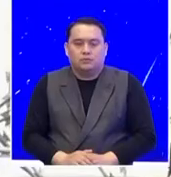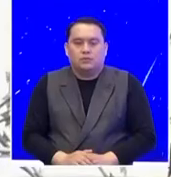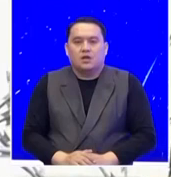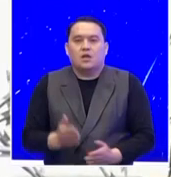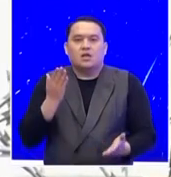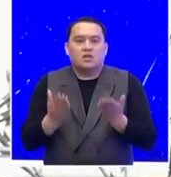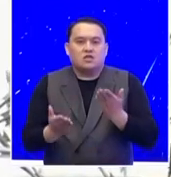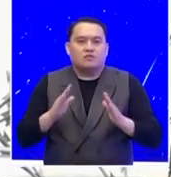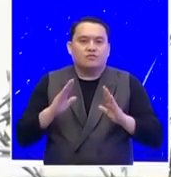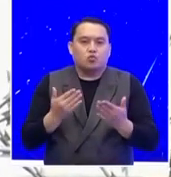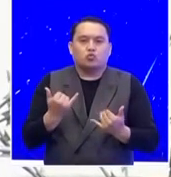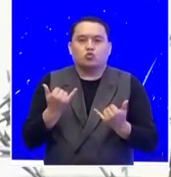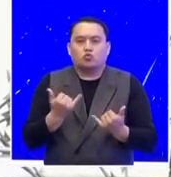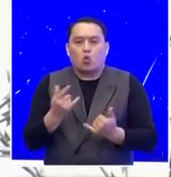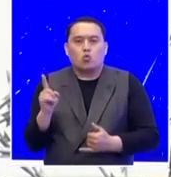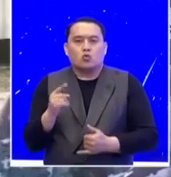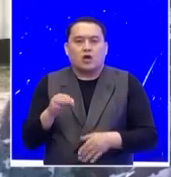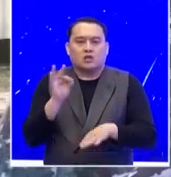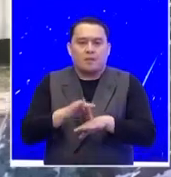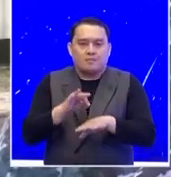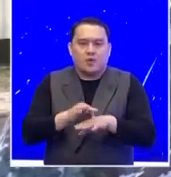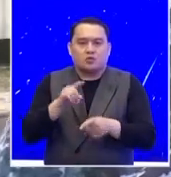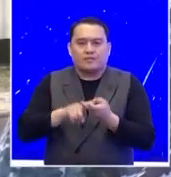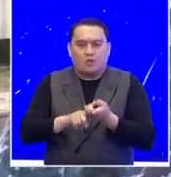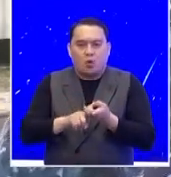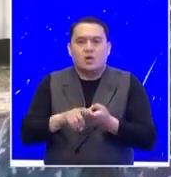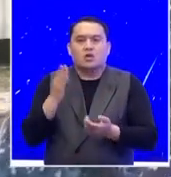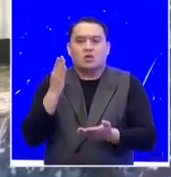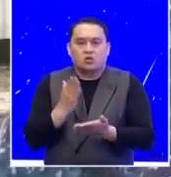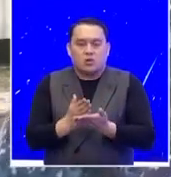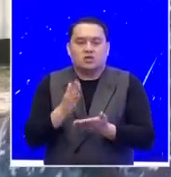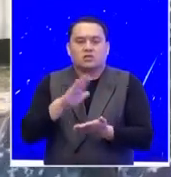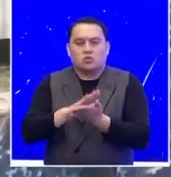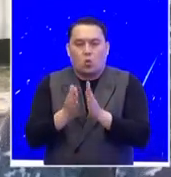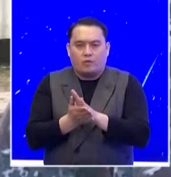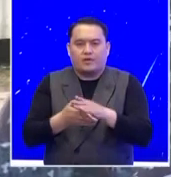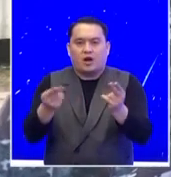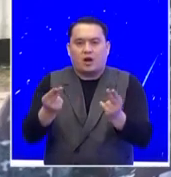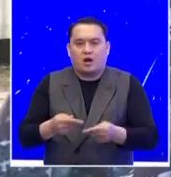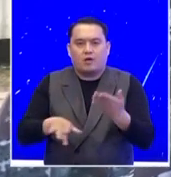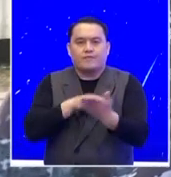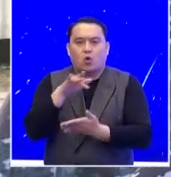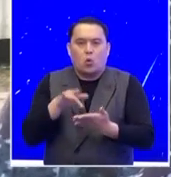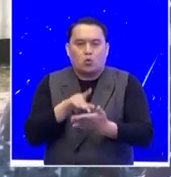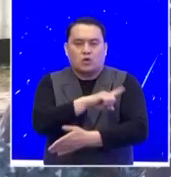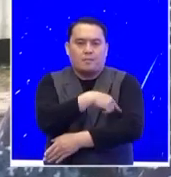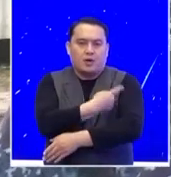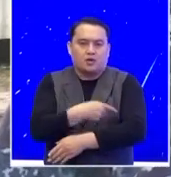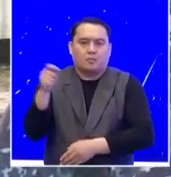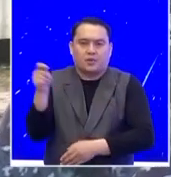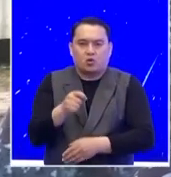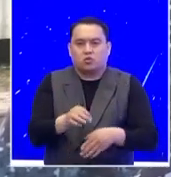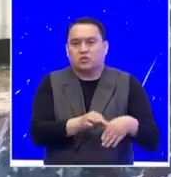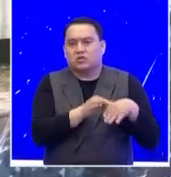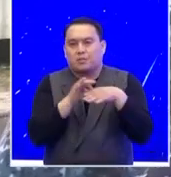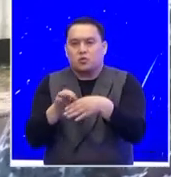Если получится так, что у нас выявят больного COVID-19, на этот случай нами заключен договор с городской больницей. Они приедут и заберут